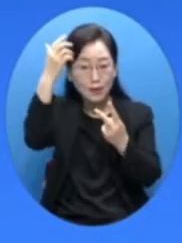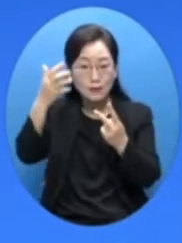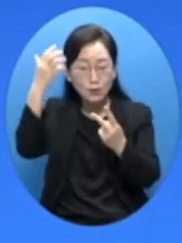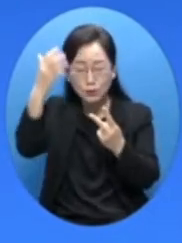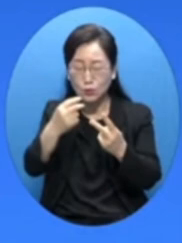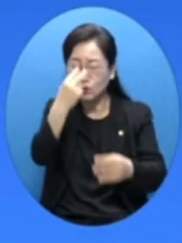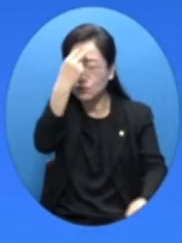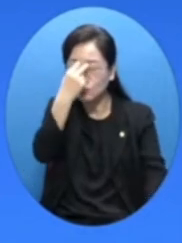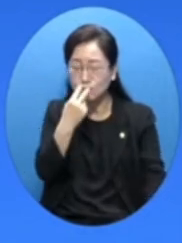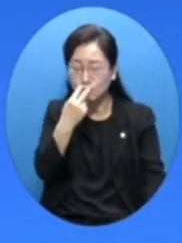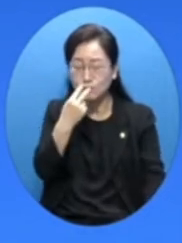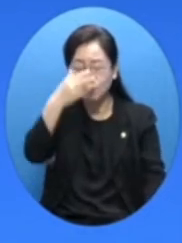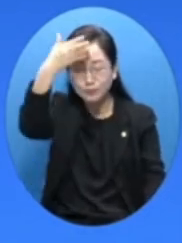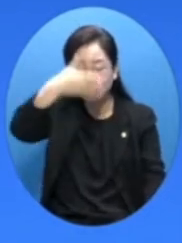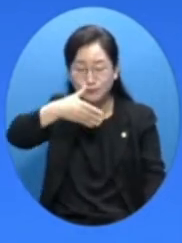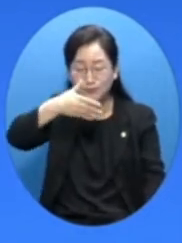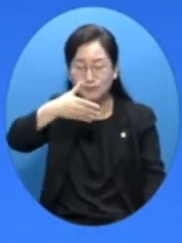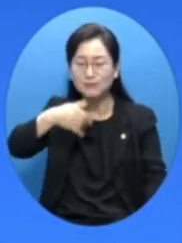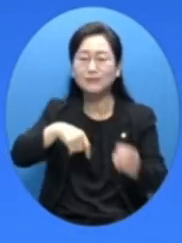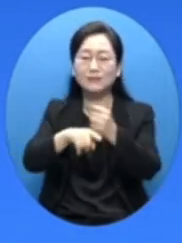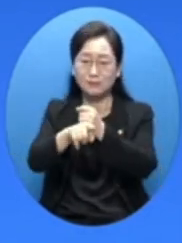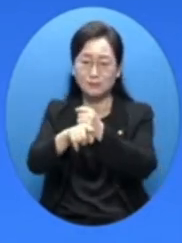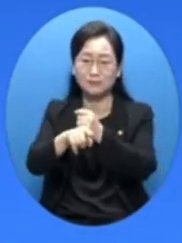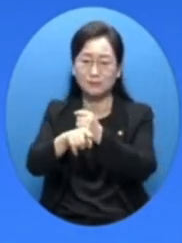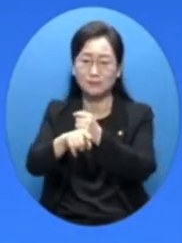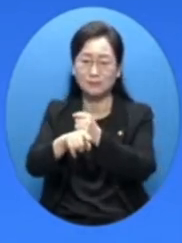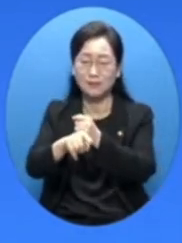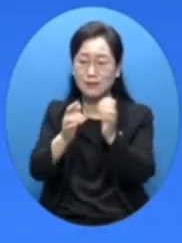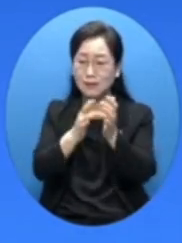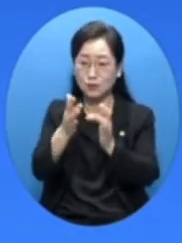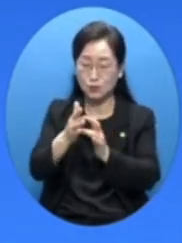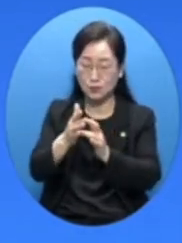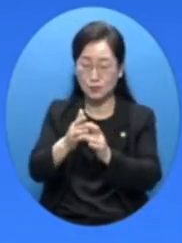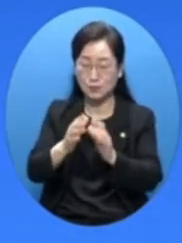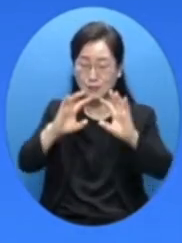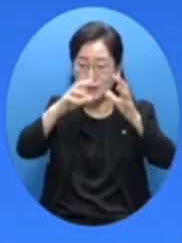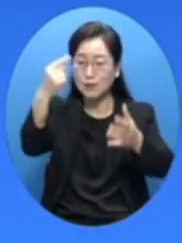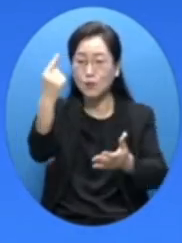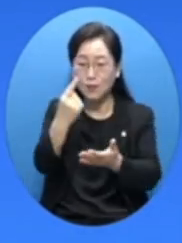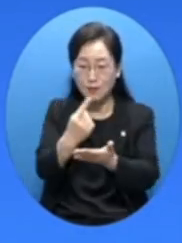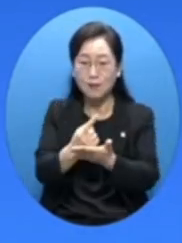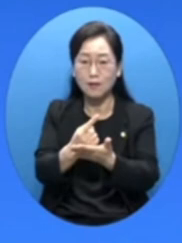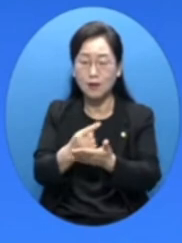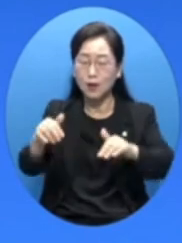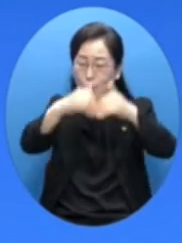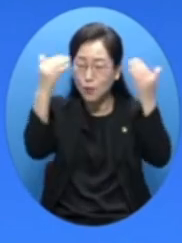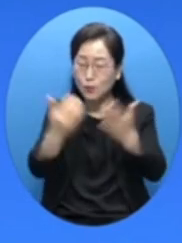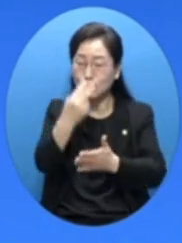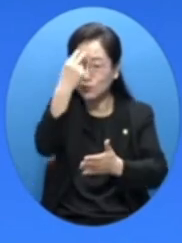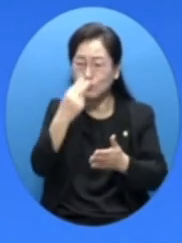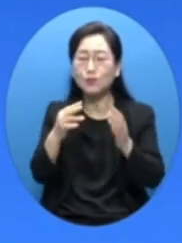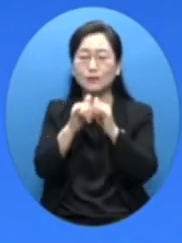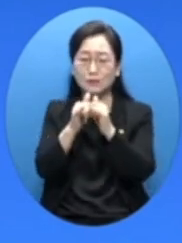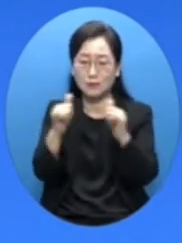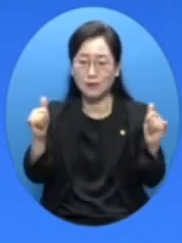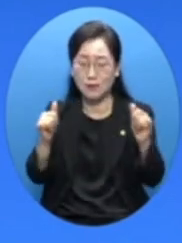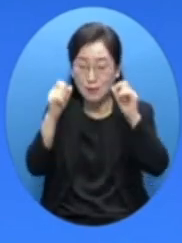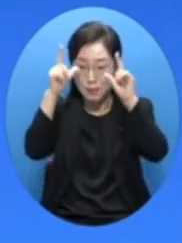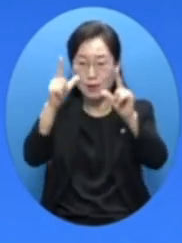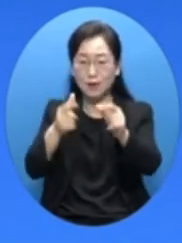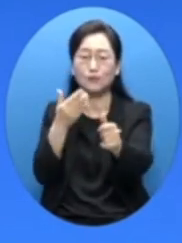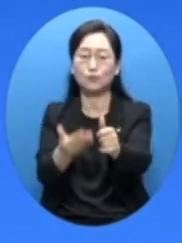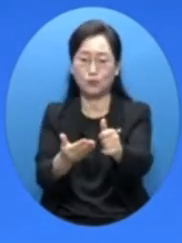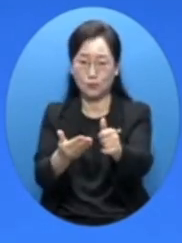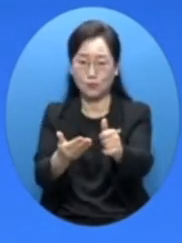자를 의미하고 있습니다. 예수님께서는 이 땅에 오셔서 모든 눈먼 자를 뜨게 하시기